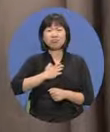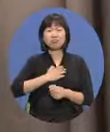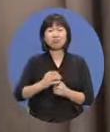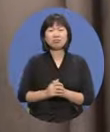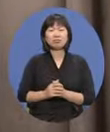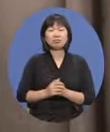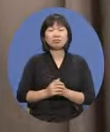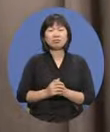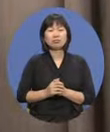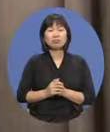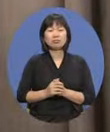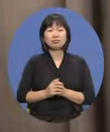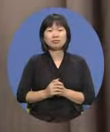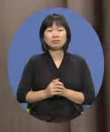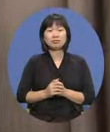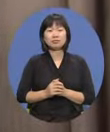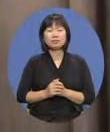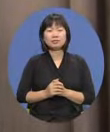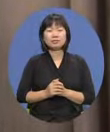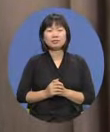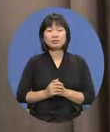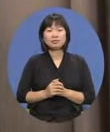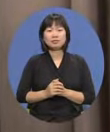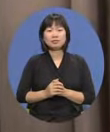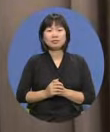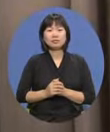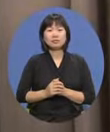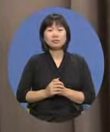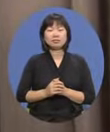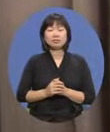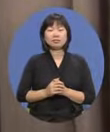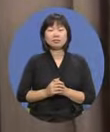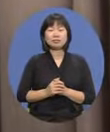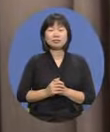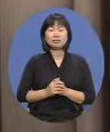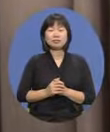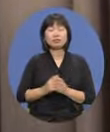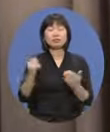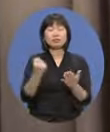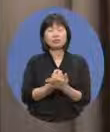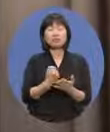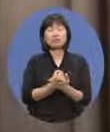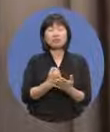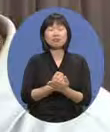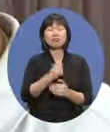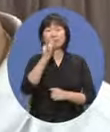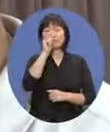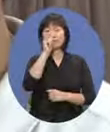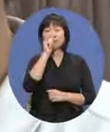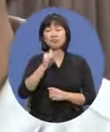받아서 그거에 대해서 내가 화를 내는 거라서. 근데 서운했었어.